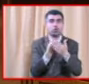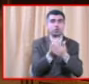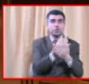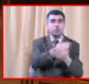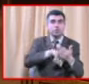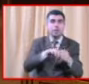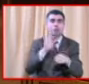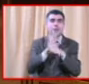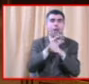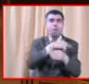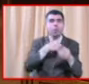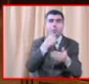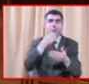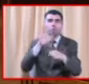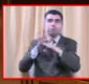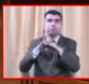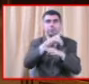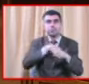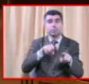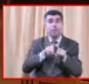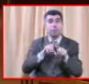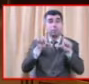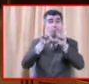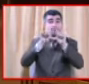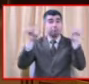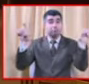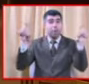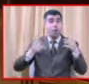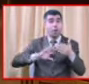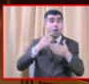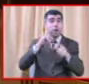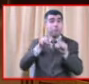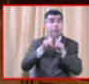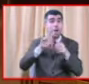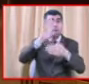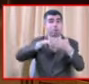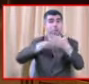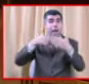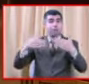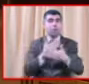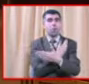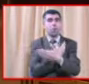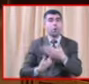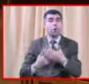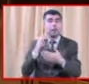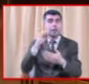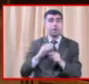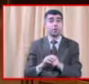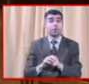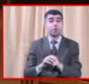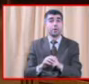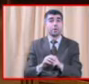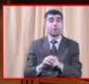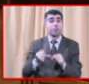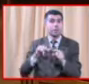ببلادنا. هذا الارتقاء اللي كنجعلوا ليه عنوان عريض، اللي هو العنوان اللي سطر البرنامج الحكومي والمتعلق ب